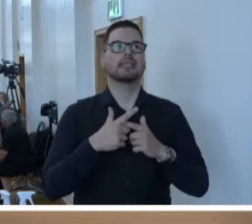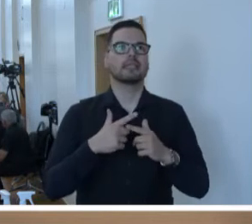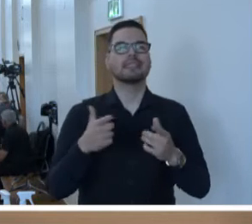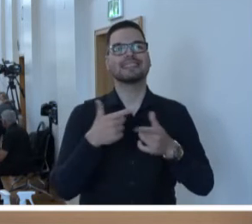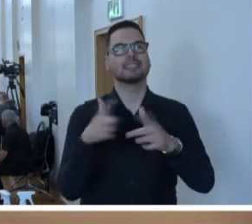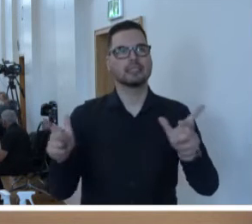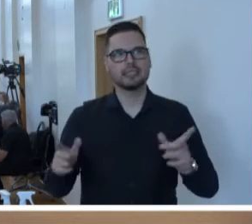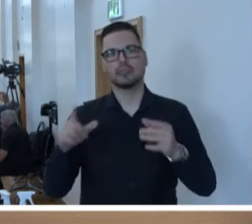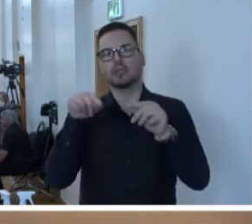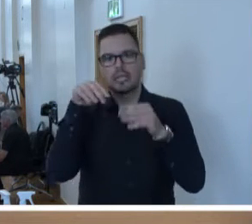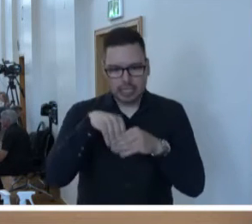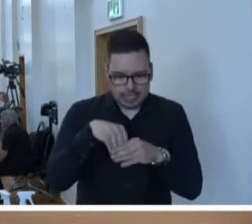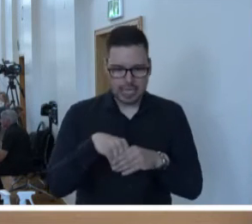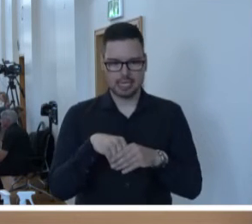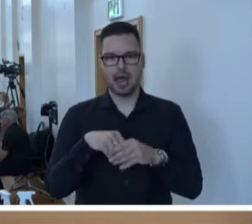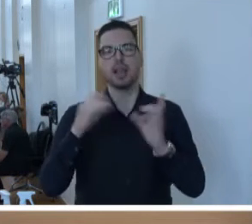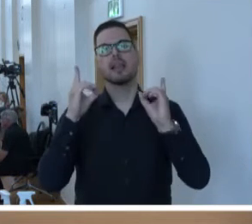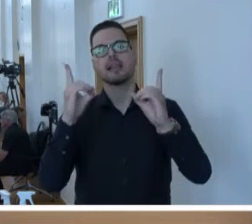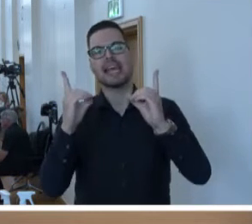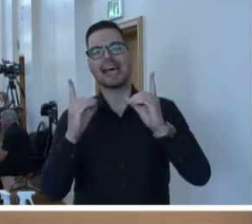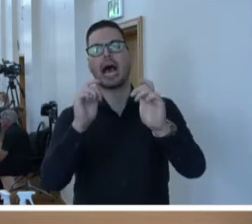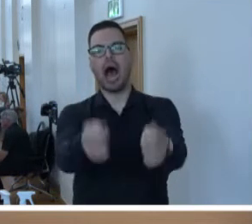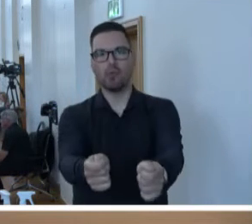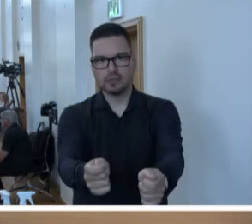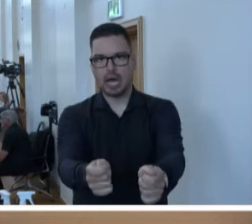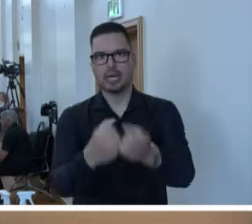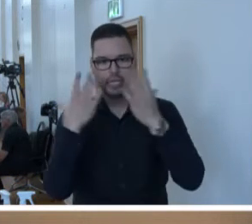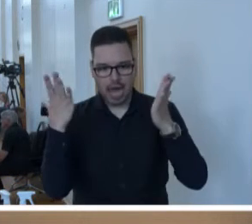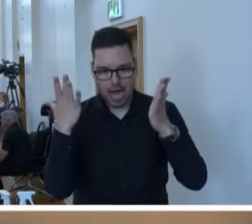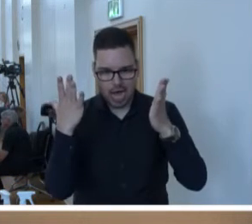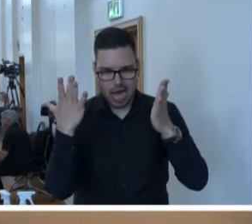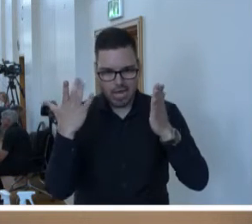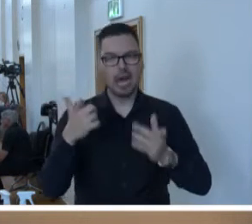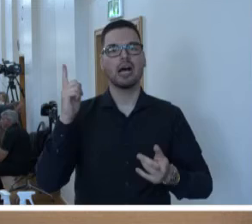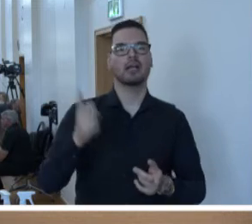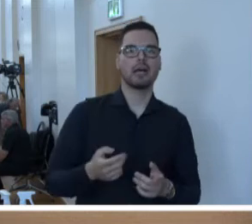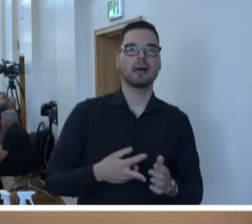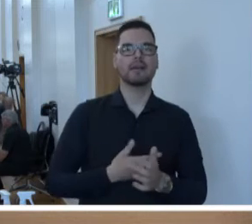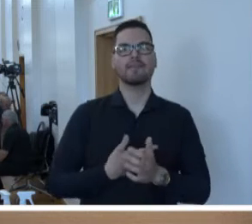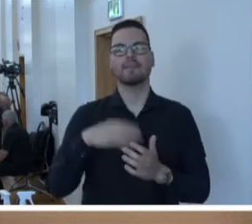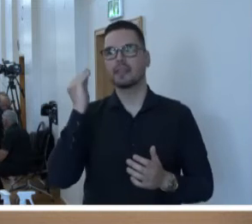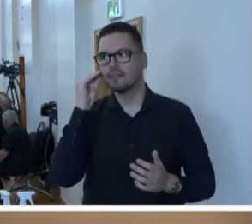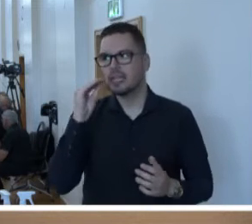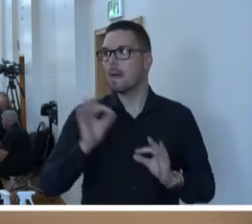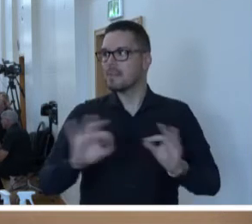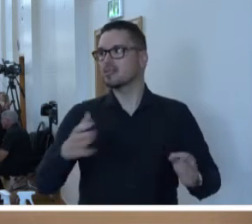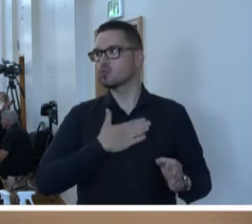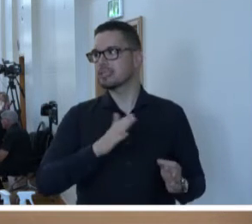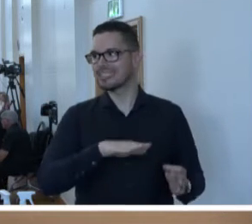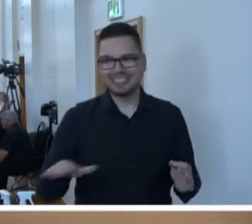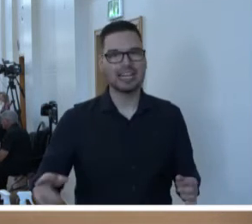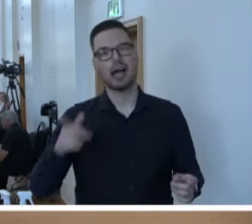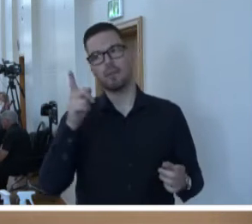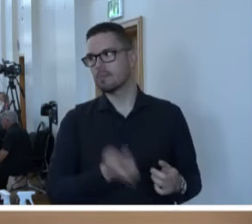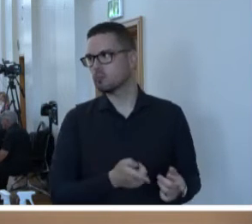dass es geht darum, dass natürlich die Lehrerinnen und Lehrer ihren Auftrag haben, aber es geht darum, dass wir, wenn wir das Beste für unsere Kinder wollen, dann